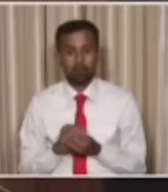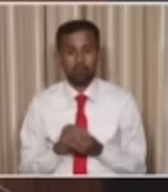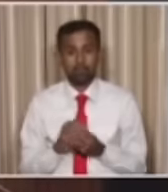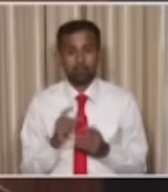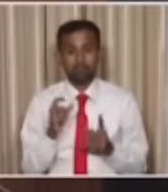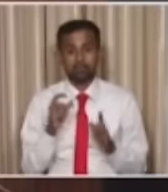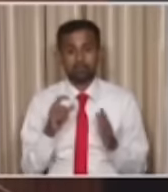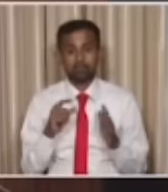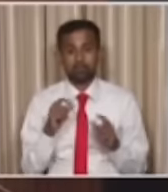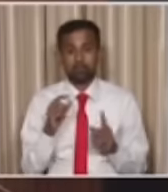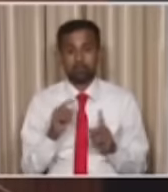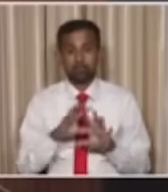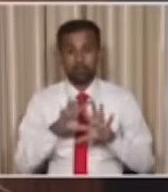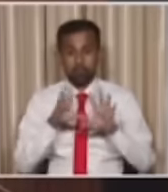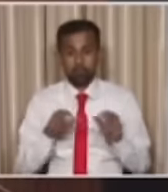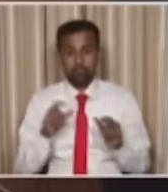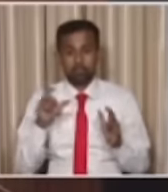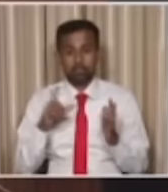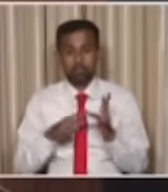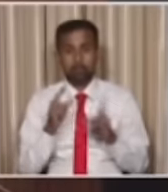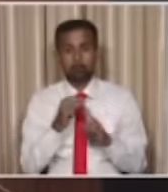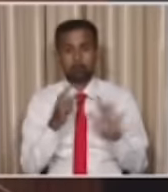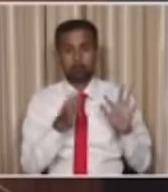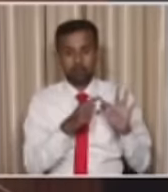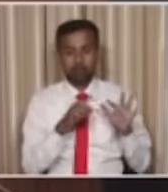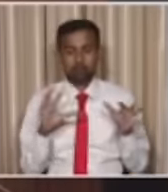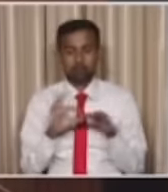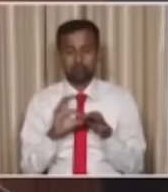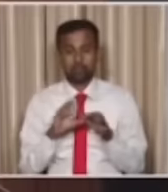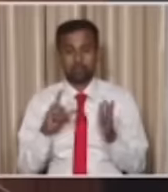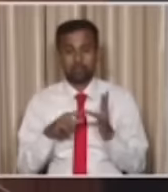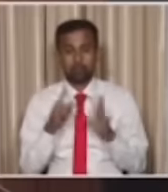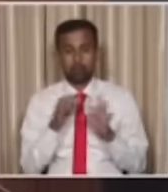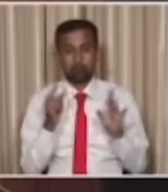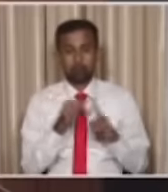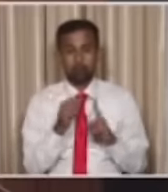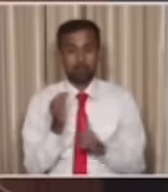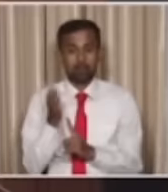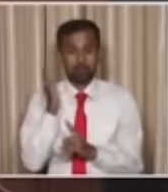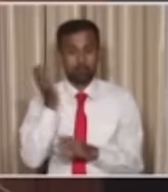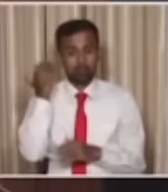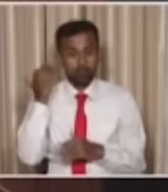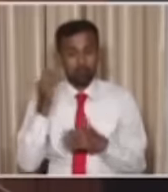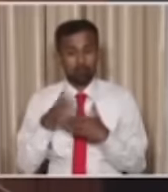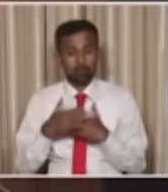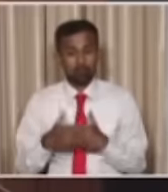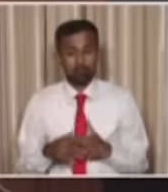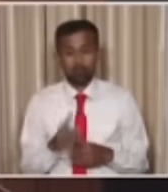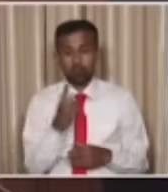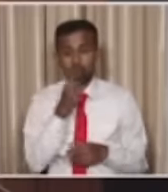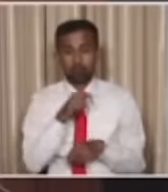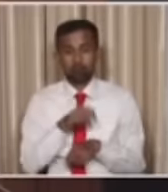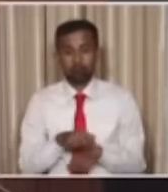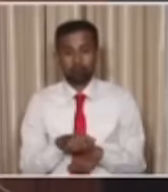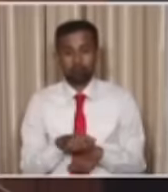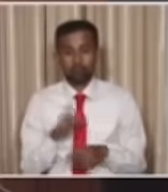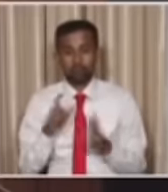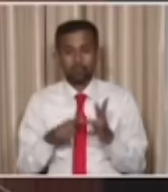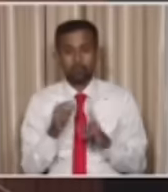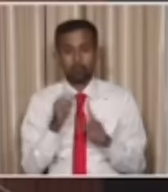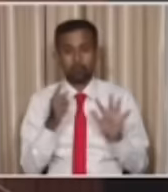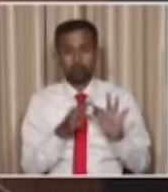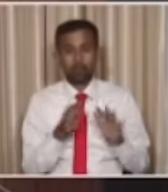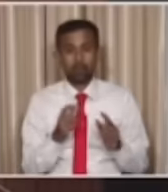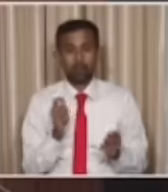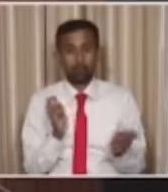ව්‍යාපාර මුදල් පොදු ව්‍යාපාර කමිටුවට වෙනන කෝප් එකට. හැබැයි මේ රටේ කෝප් වල සභාපතිවරු ගණනාවක් හිටියා වුණත් ඉතිහාසයේ පළවෙනි වතාවට කෝප් එකට